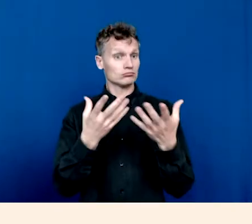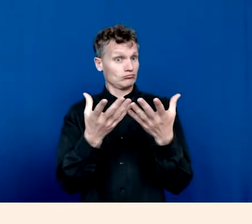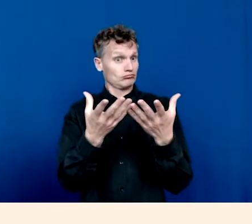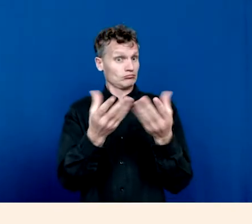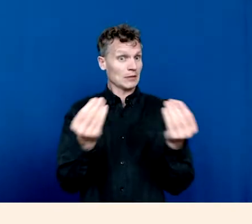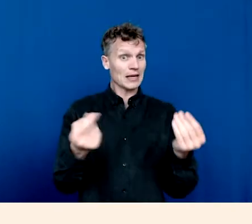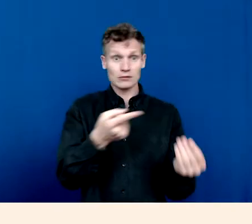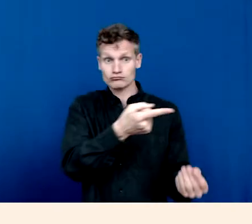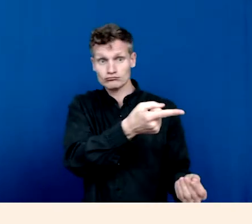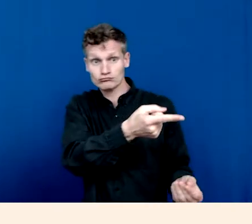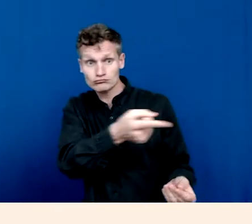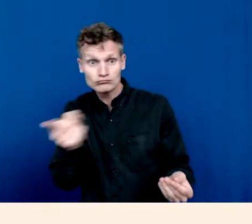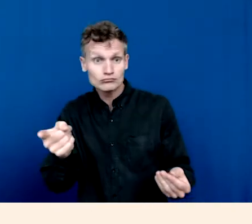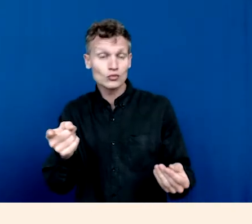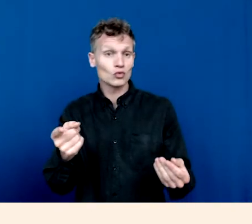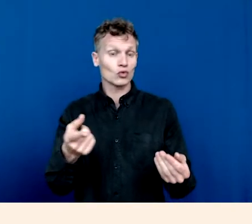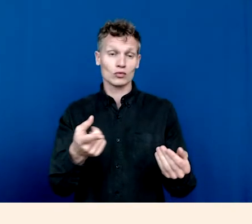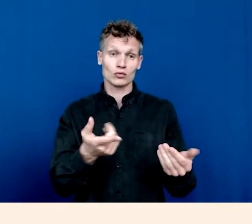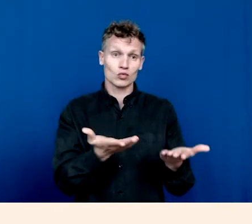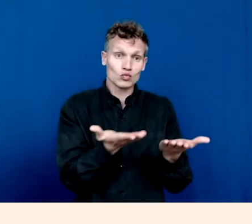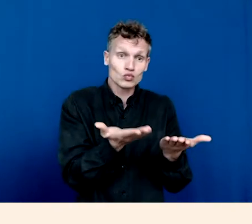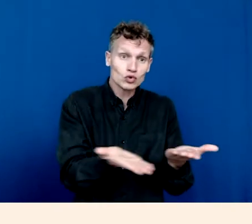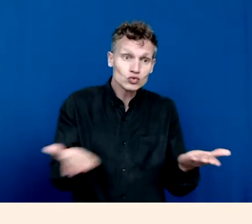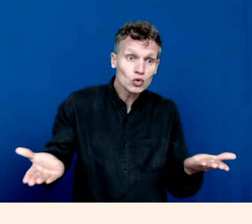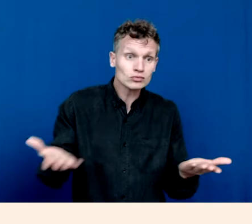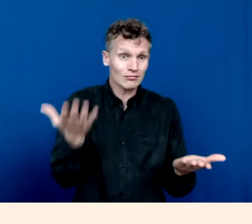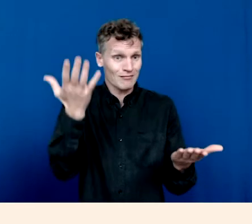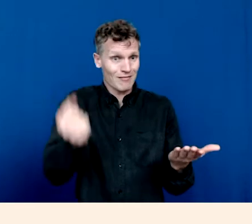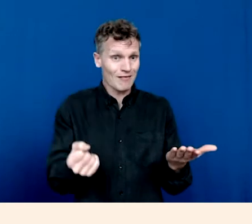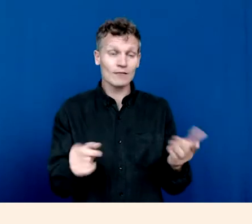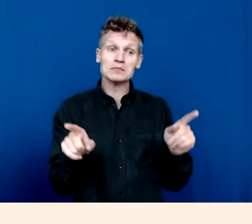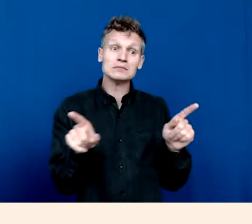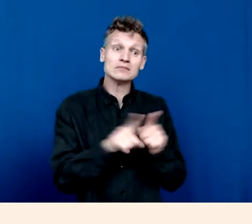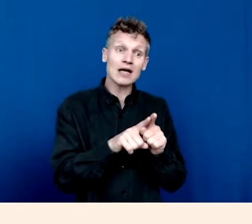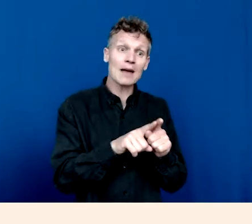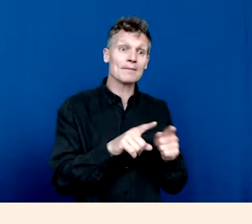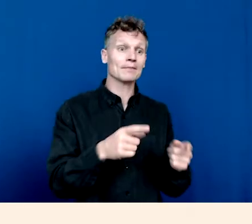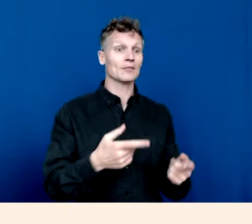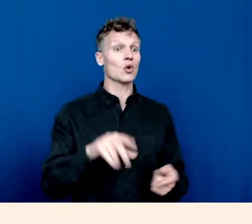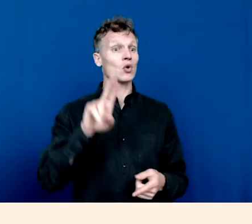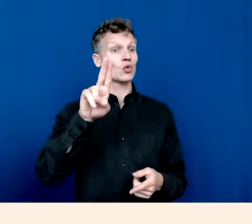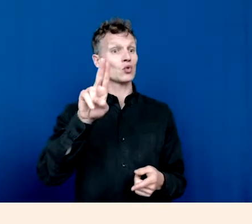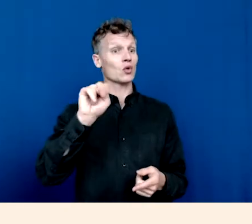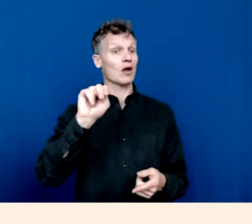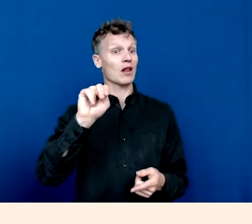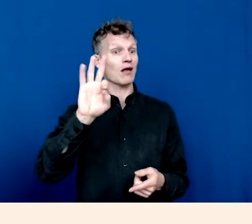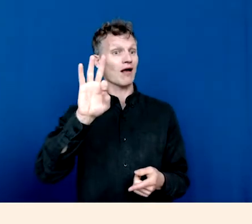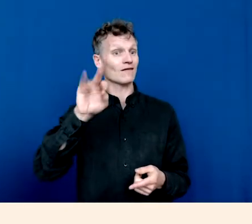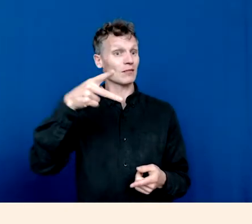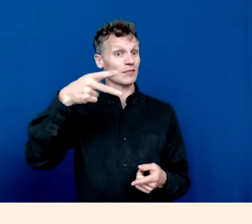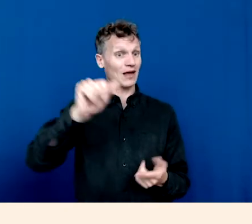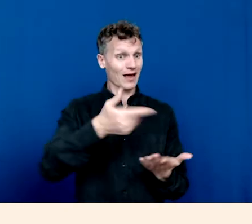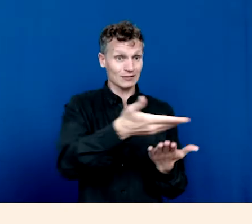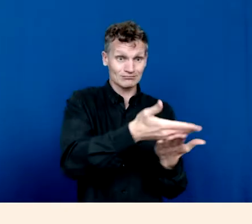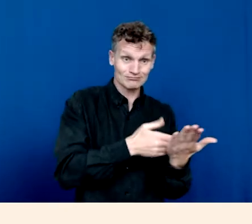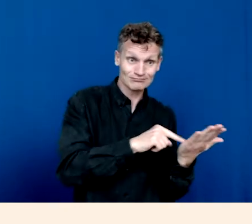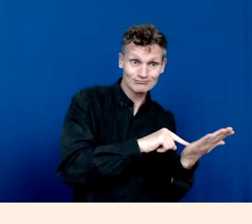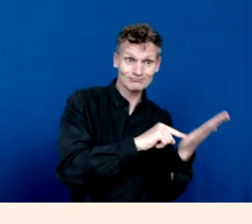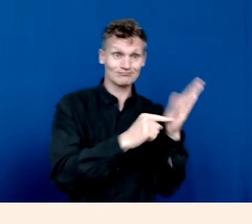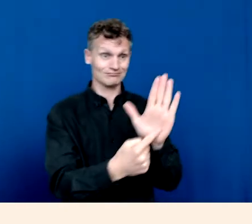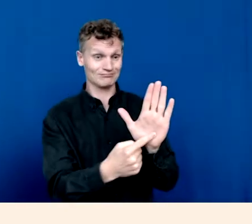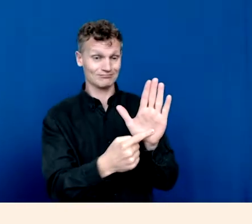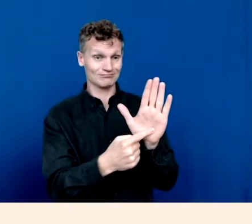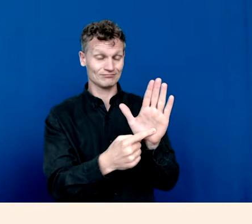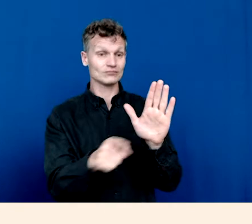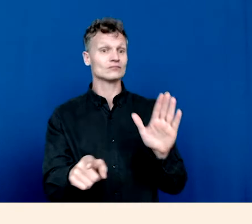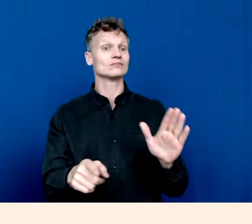sont également disponibles, comme les directives en matière de prestation des services de l'UNFPA